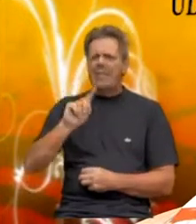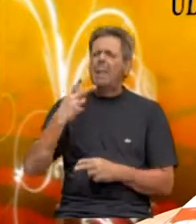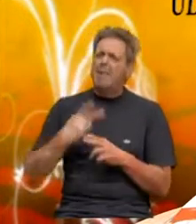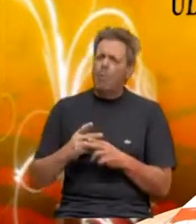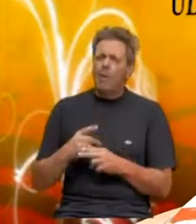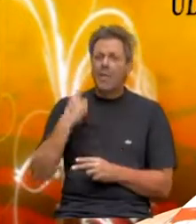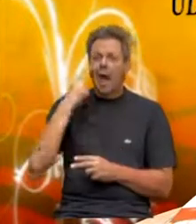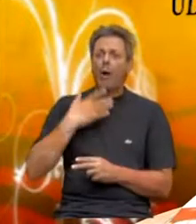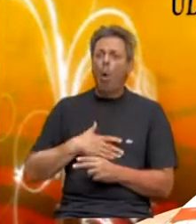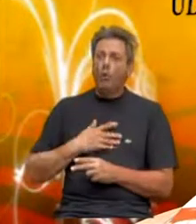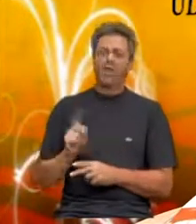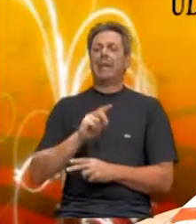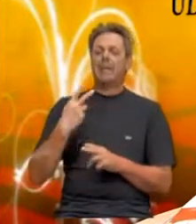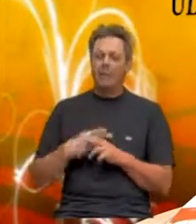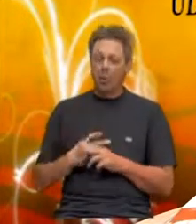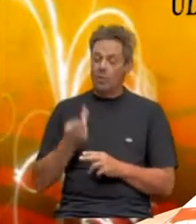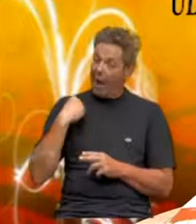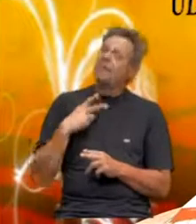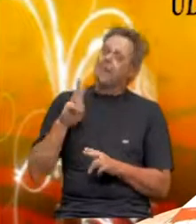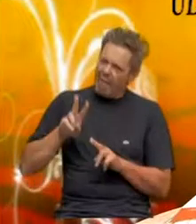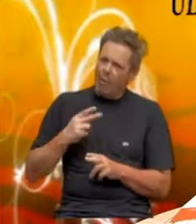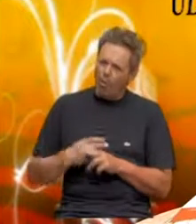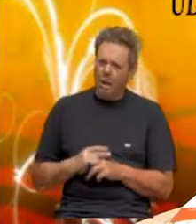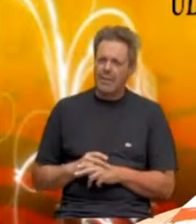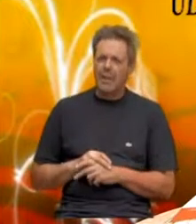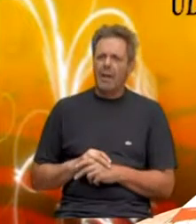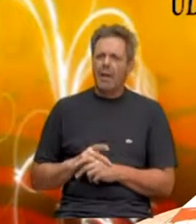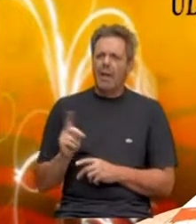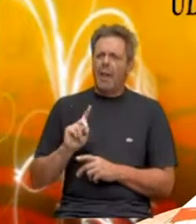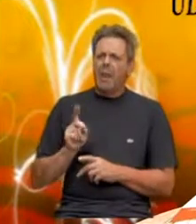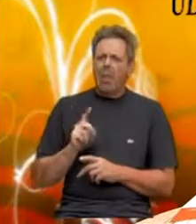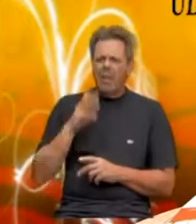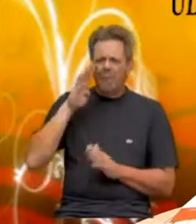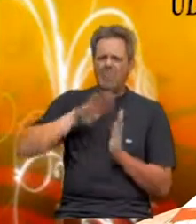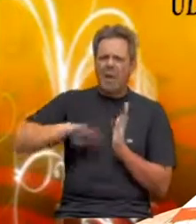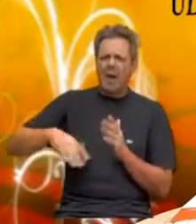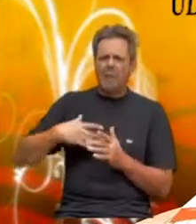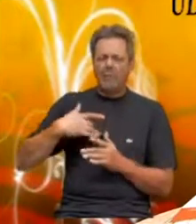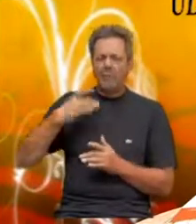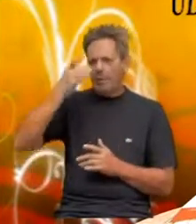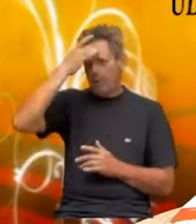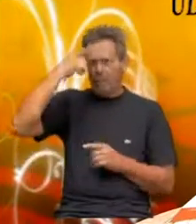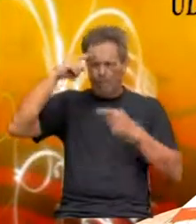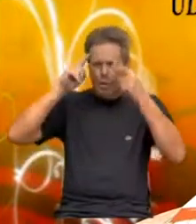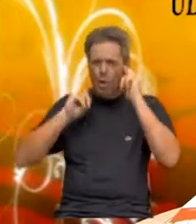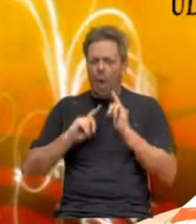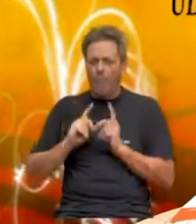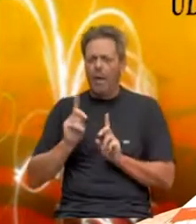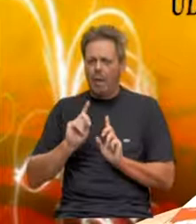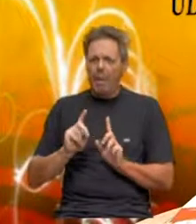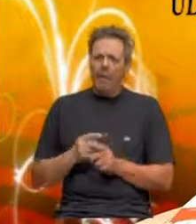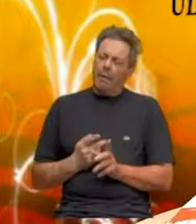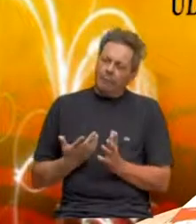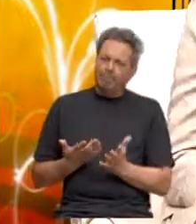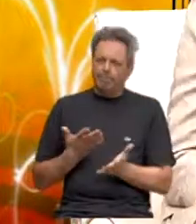bolesni ako hoćete da niste bolesni, ali ste bolesni. Nemojte zanemariti znojenje bezrazložno. Negdje sam pročitala,